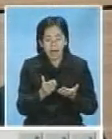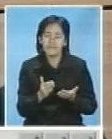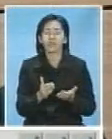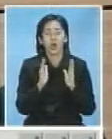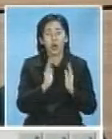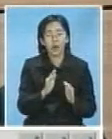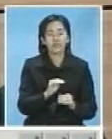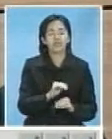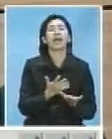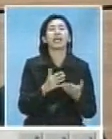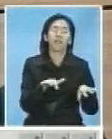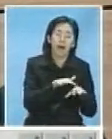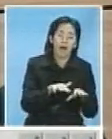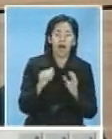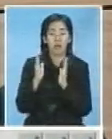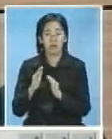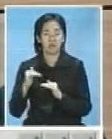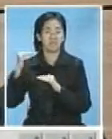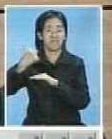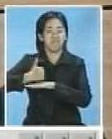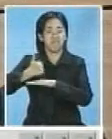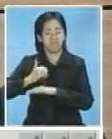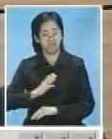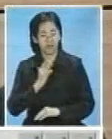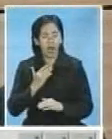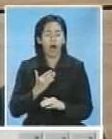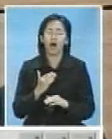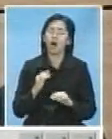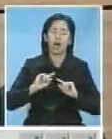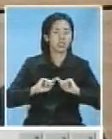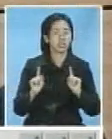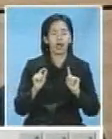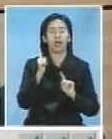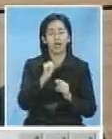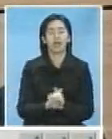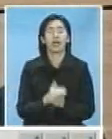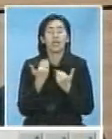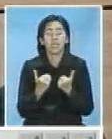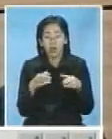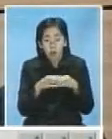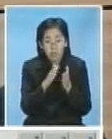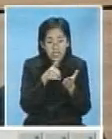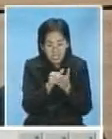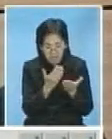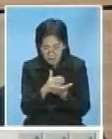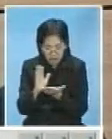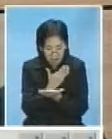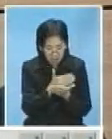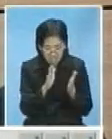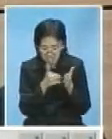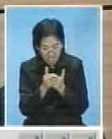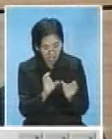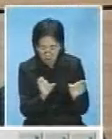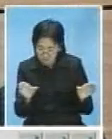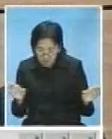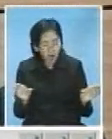เป็นไพร่เป็นอมาตย์ได้ภายในคืนเดียวชั่วข้ามคืนเท่านั้นแต่ถ้าแบ่งแยกด้วยกลุ่มด้วยสีที่ชัดเจนมันอันตราย